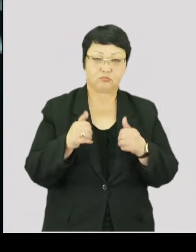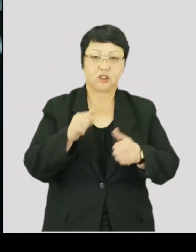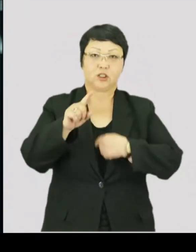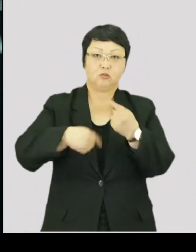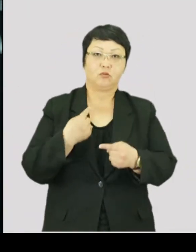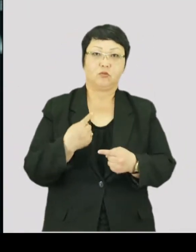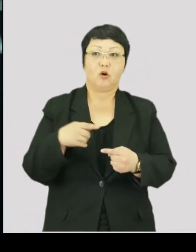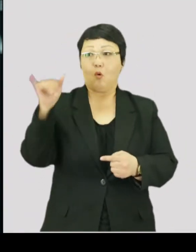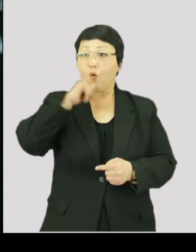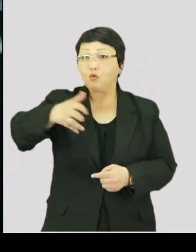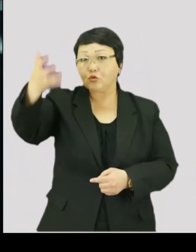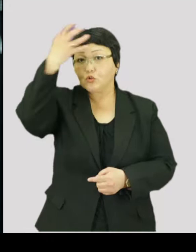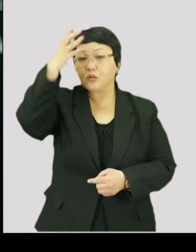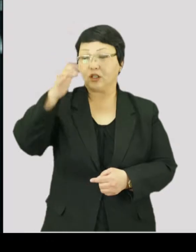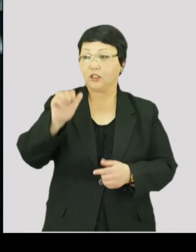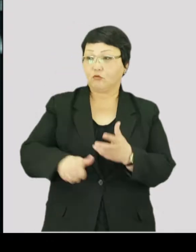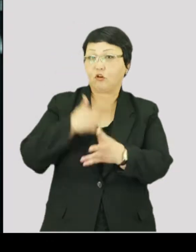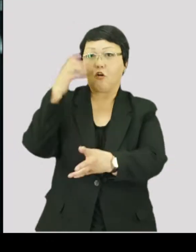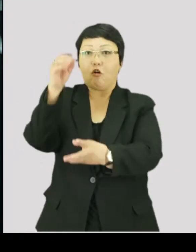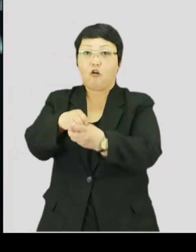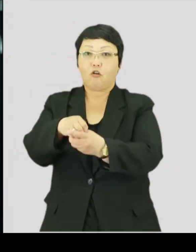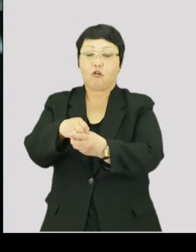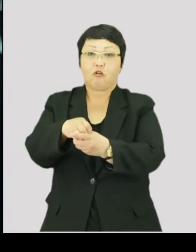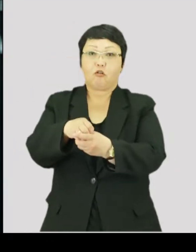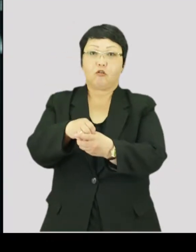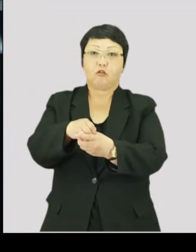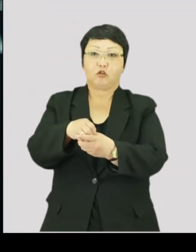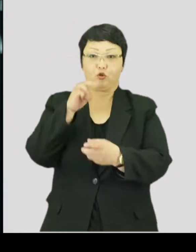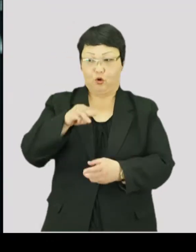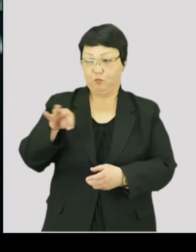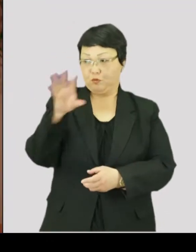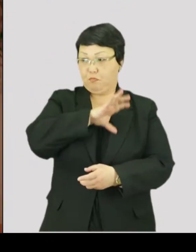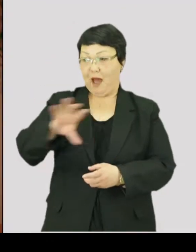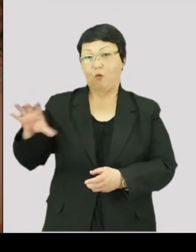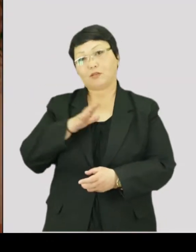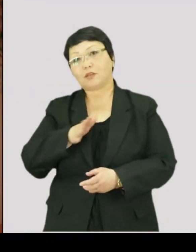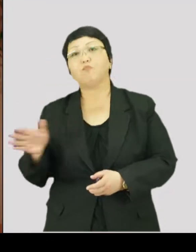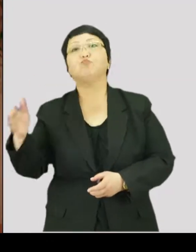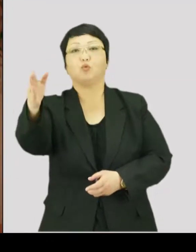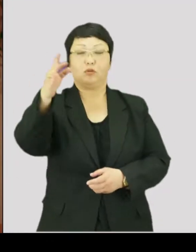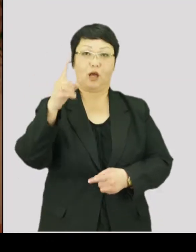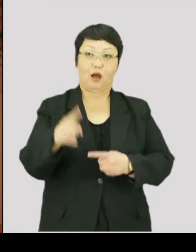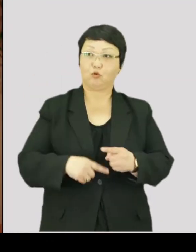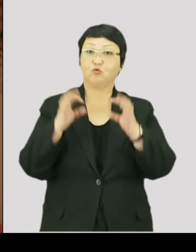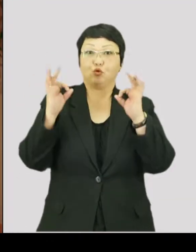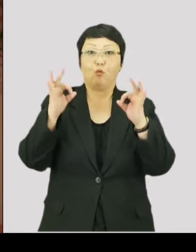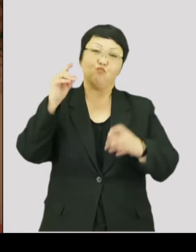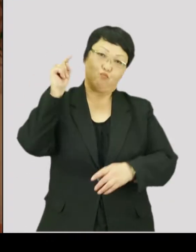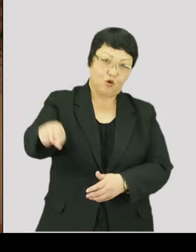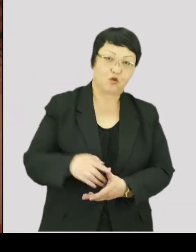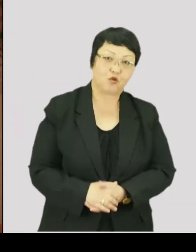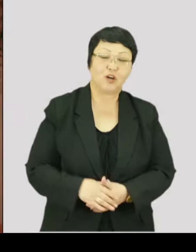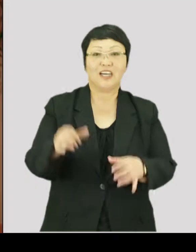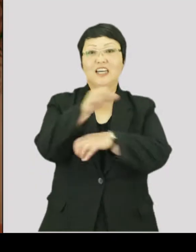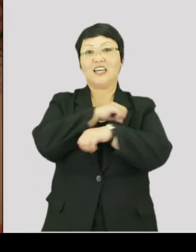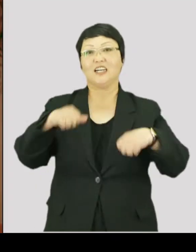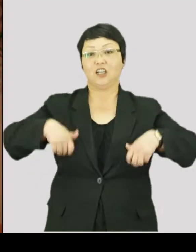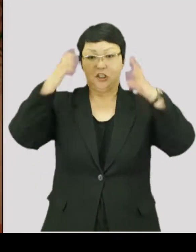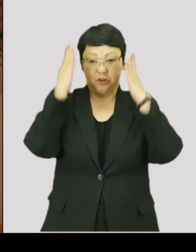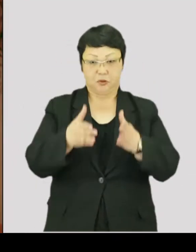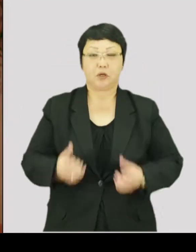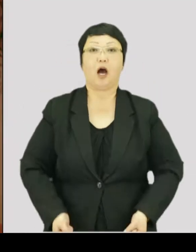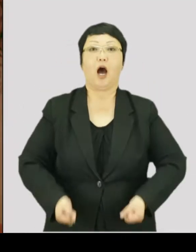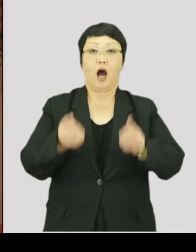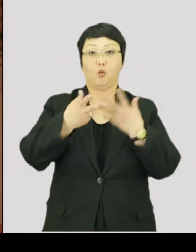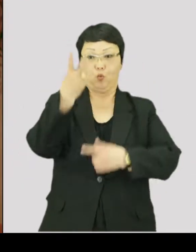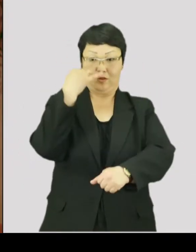эрхийг хэрэгжүүлэх оролцооны хамгийн нэг чухал хэрэгсэл мөн гэж хэлнэ. Ер нь бол иргэдийн одоо шийдвэр гаргах